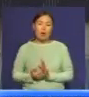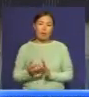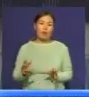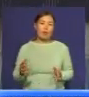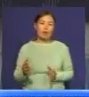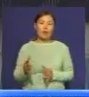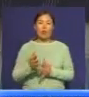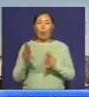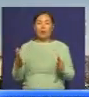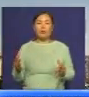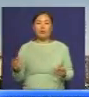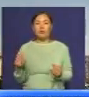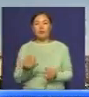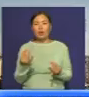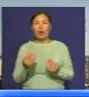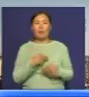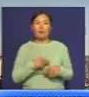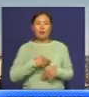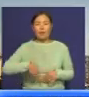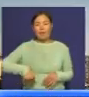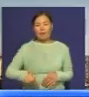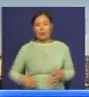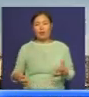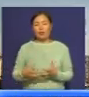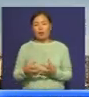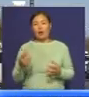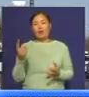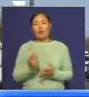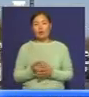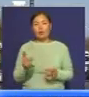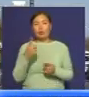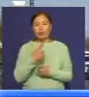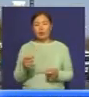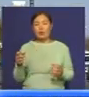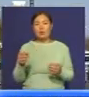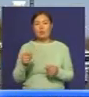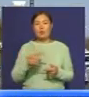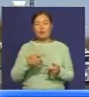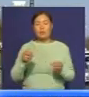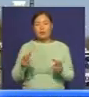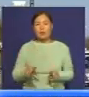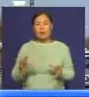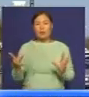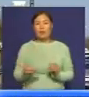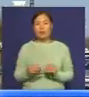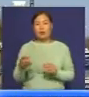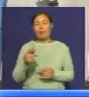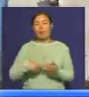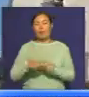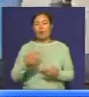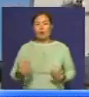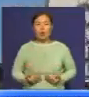вызывает все больший интерес работников нефтесервиса. Отдельно нужно сказать, что специалисты, обладающие, что называется,